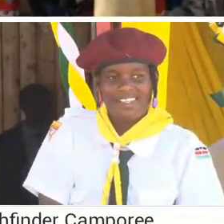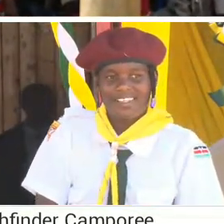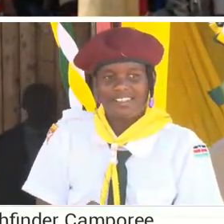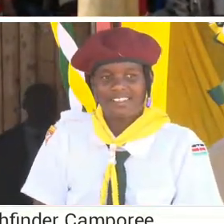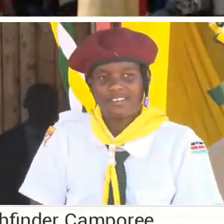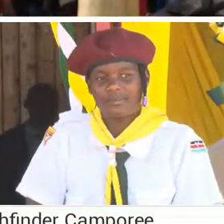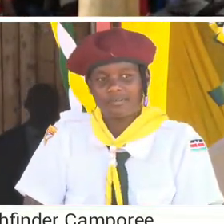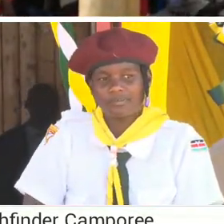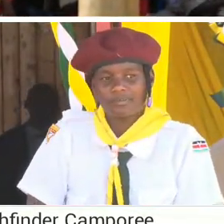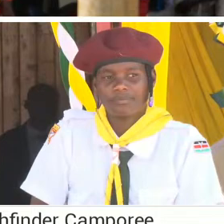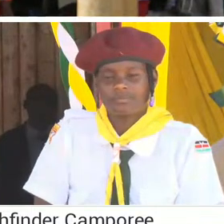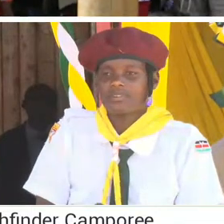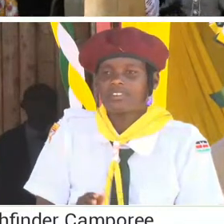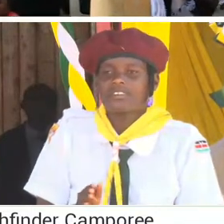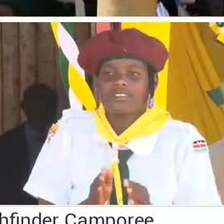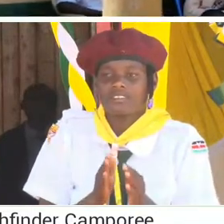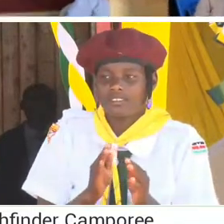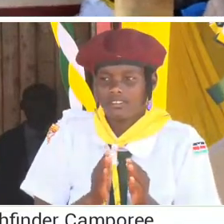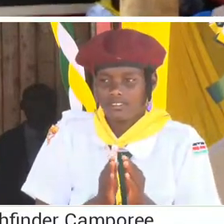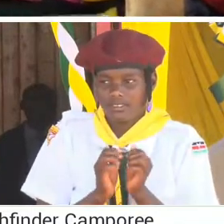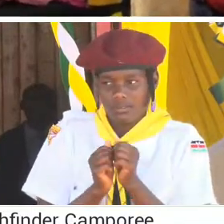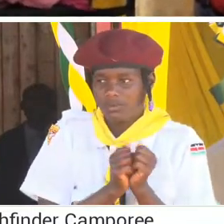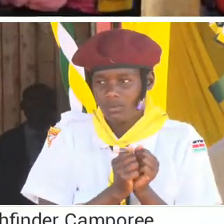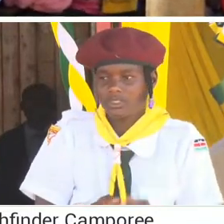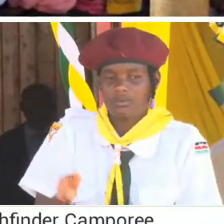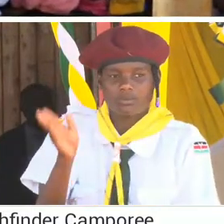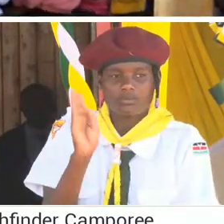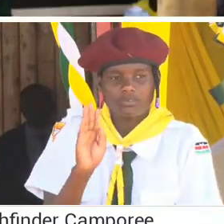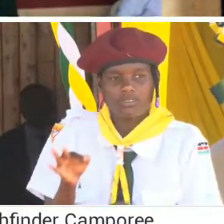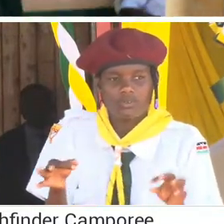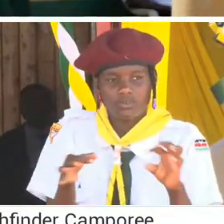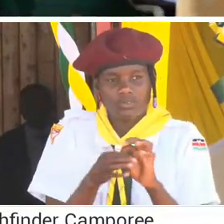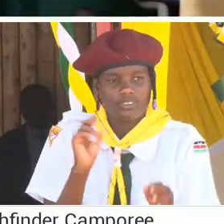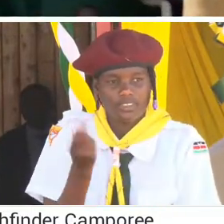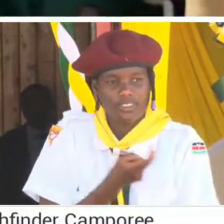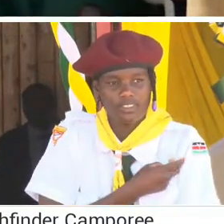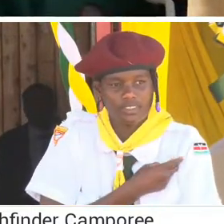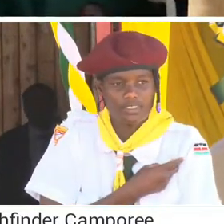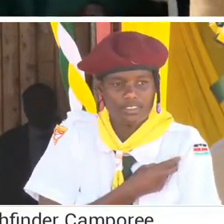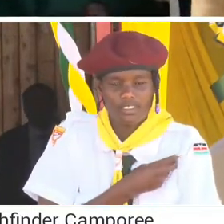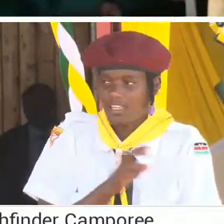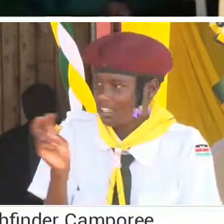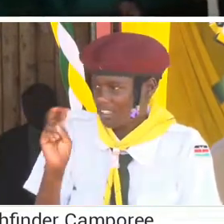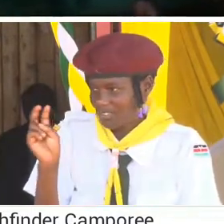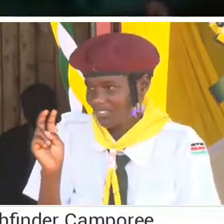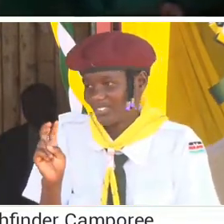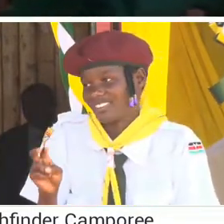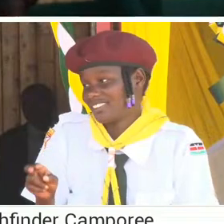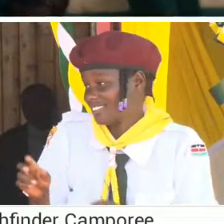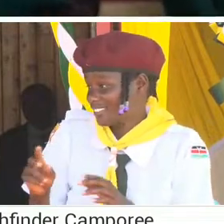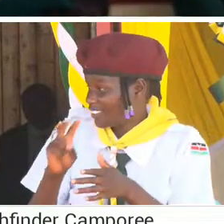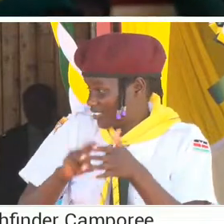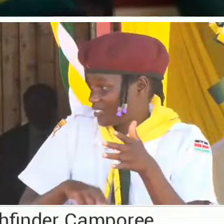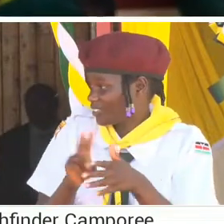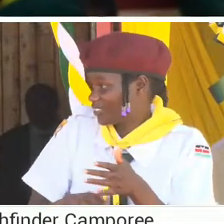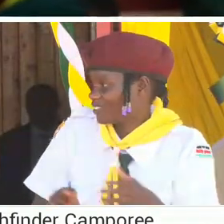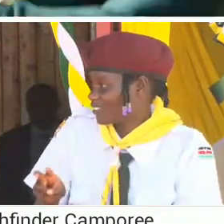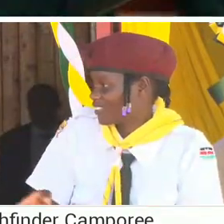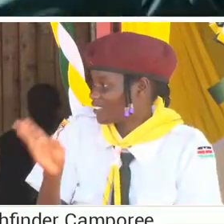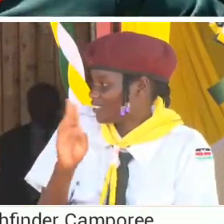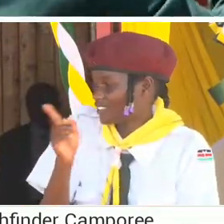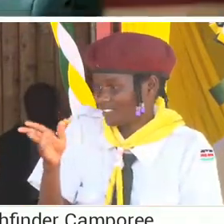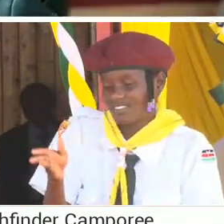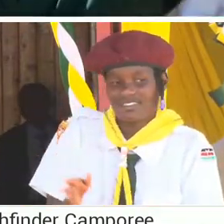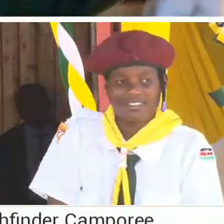akisema mumuabudu Yesu atongereni sijui wa wapi. Sijaona kwenye ile fungu. Anasema